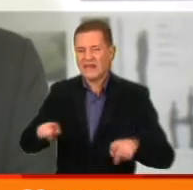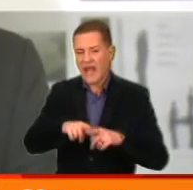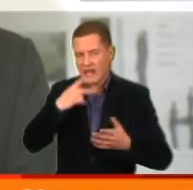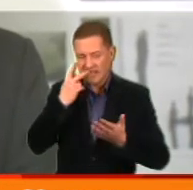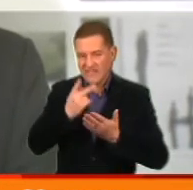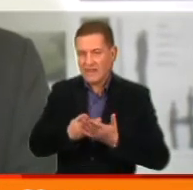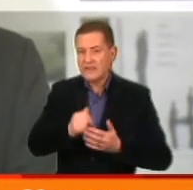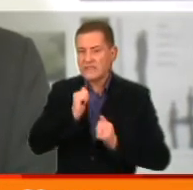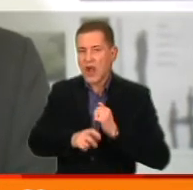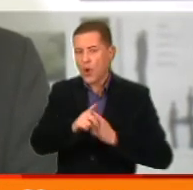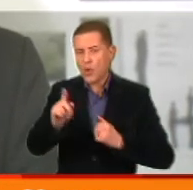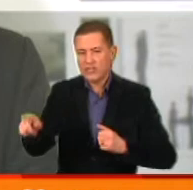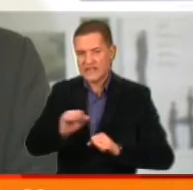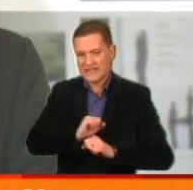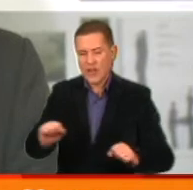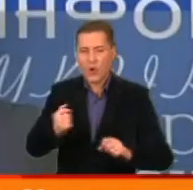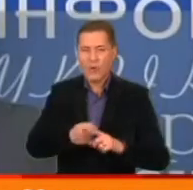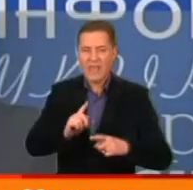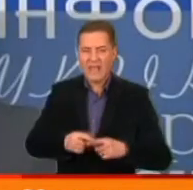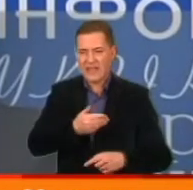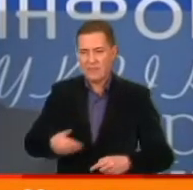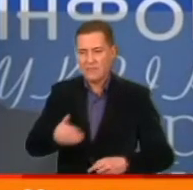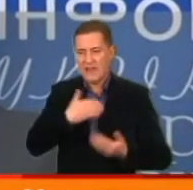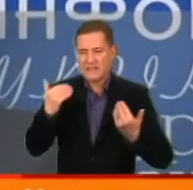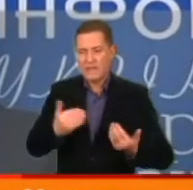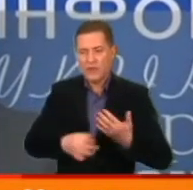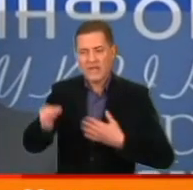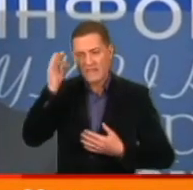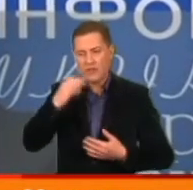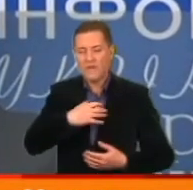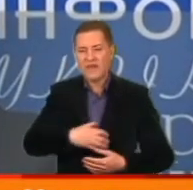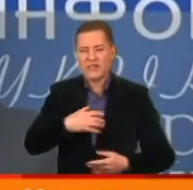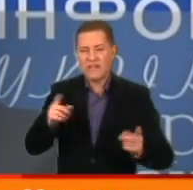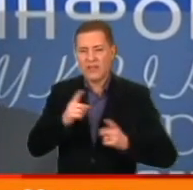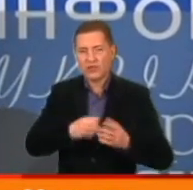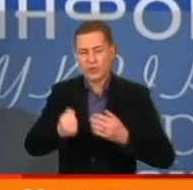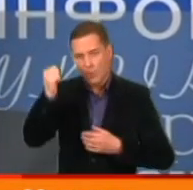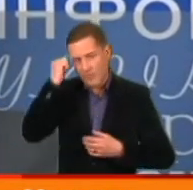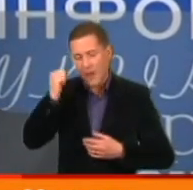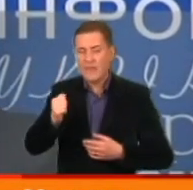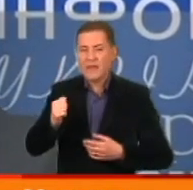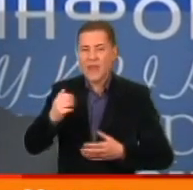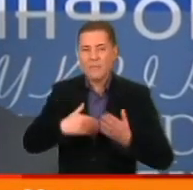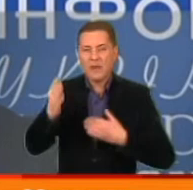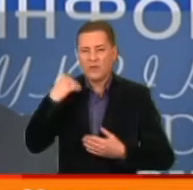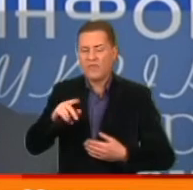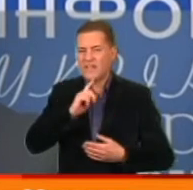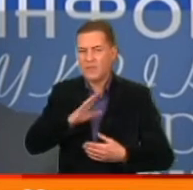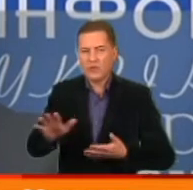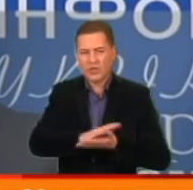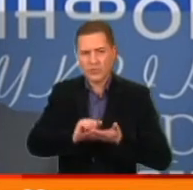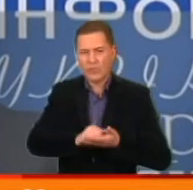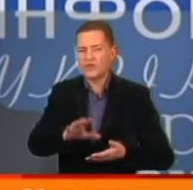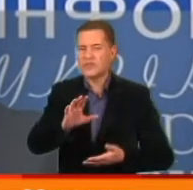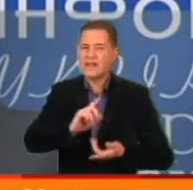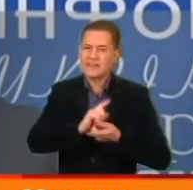кожен з героїв, яких ми сьогодні згадуємо. Для нас дуже важливо, щоб пам'ять минулого не була заморожена, а вона стала активною. Вона